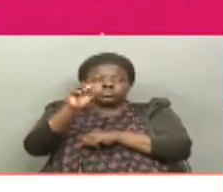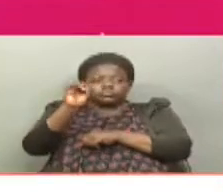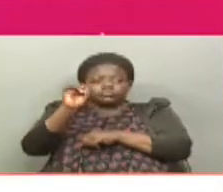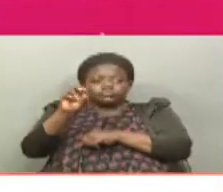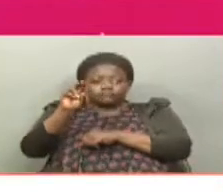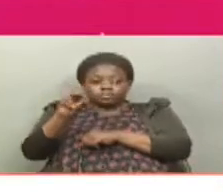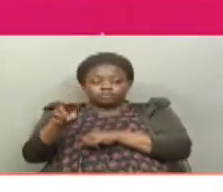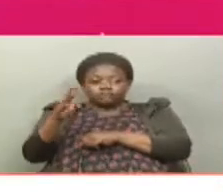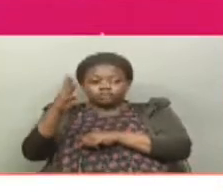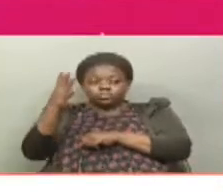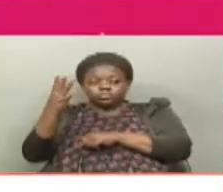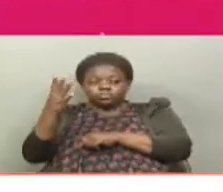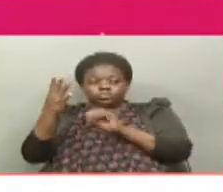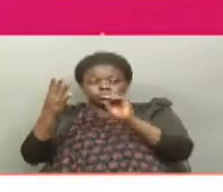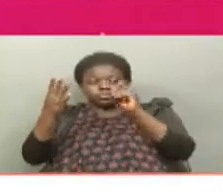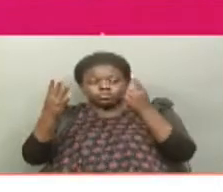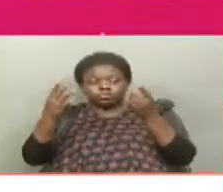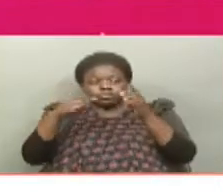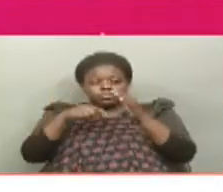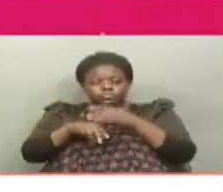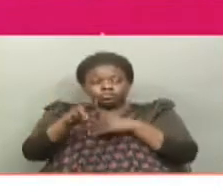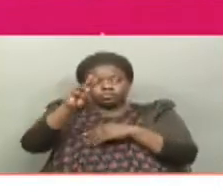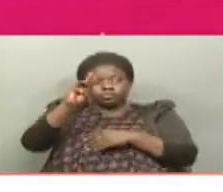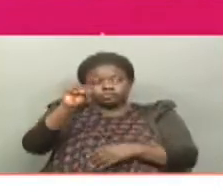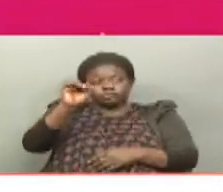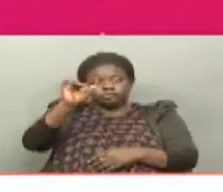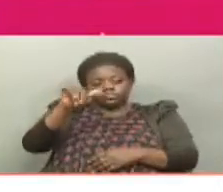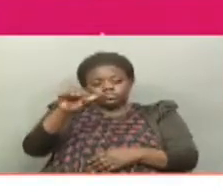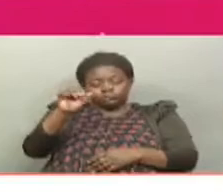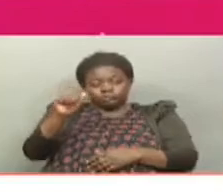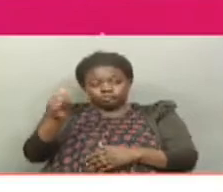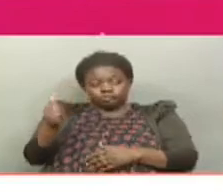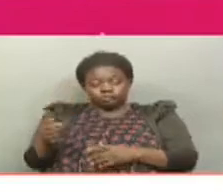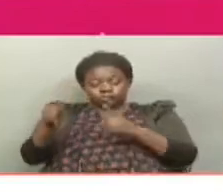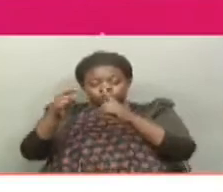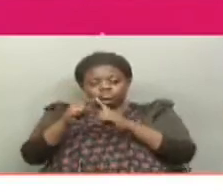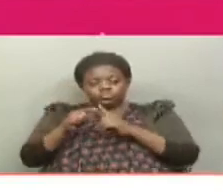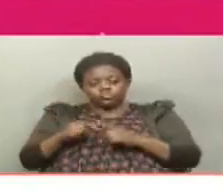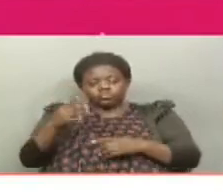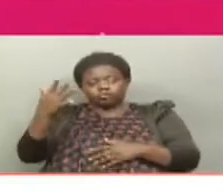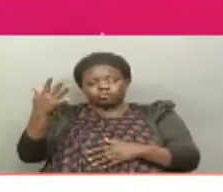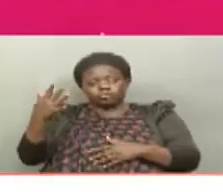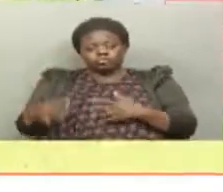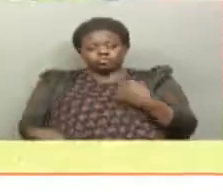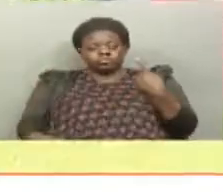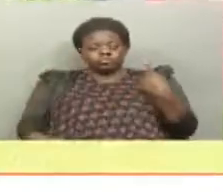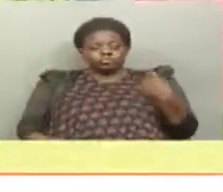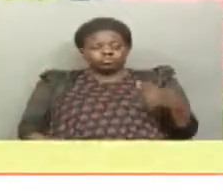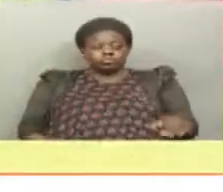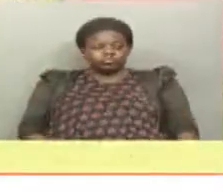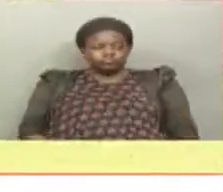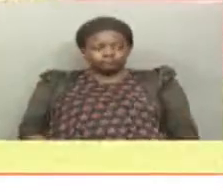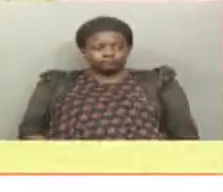goal 4-1 imaya. St. Lawrence eyitidde ku mugate gwa goal 5-1.